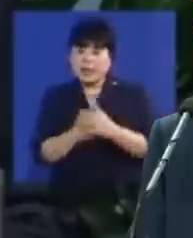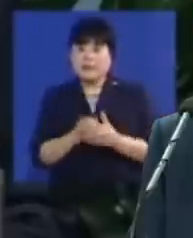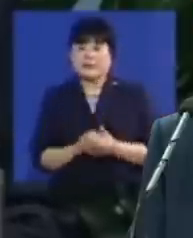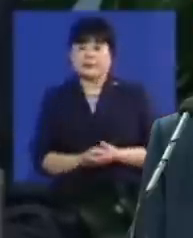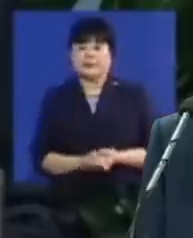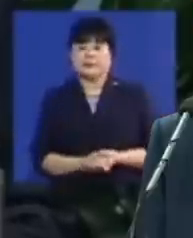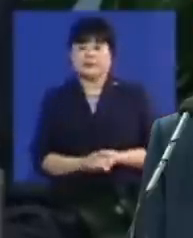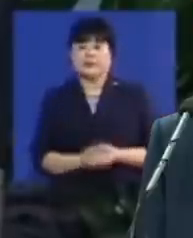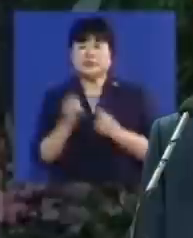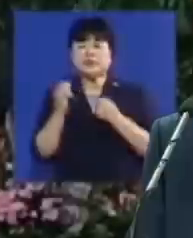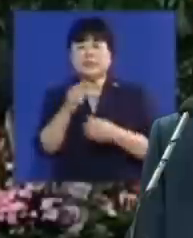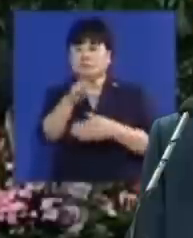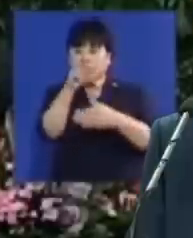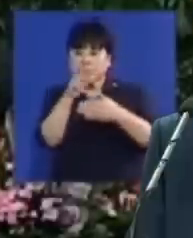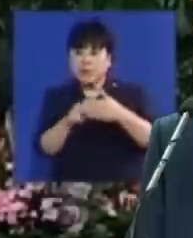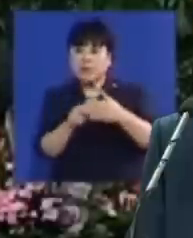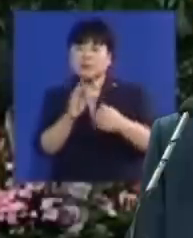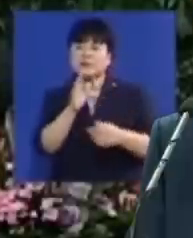이러한 생활 속에